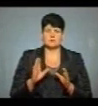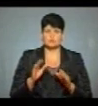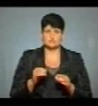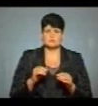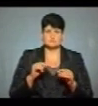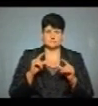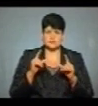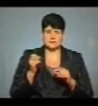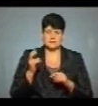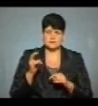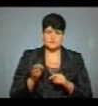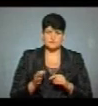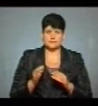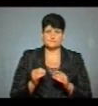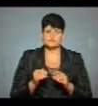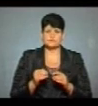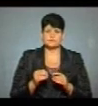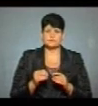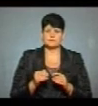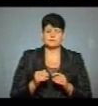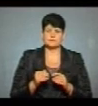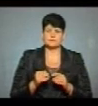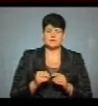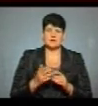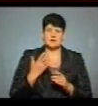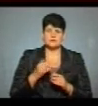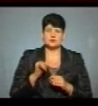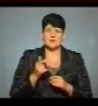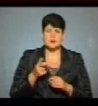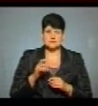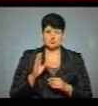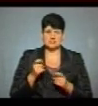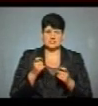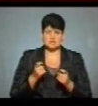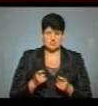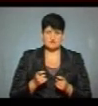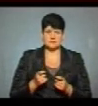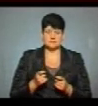зростати на 12%. Але все-таки, якщо газ буде дешевшим, то, в принципі, то